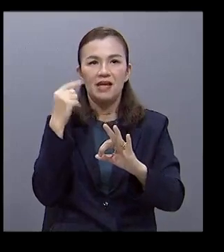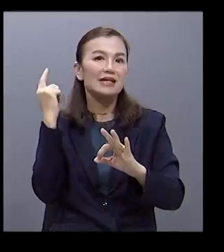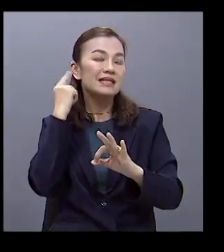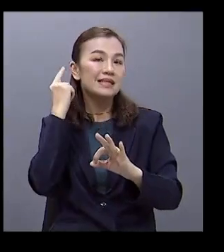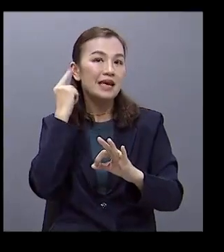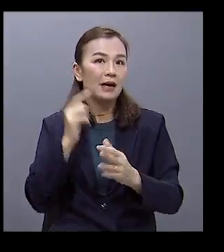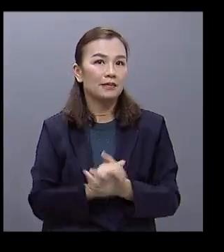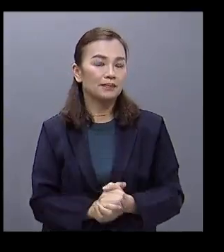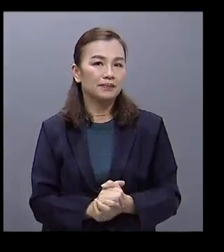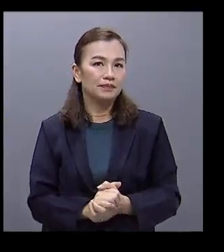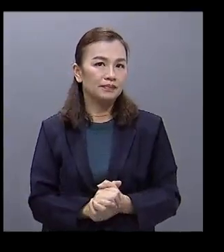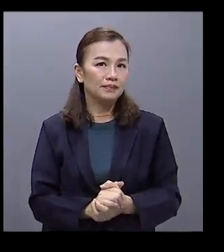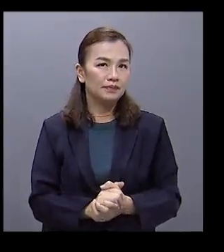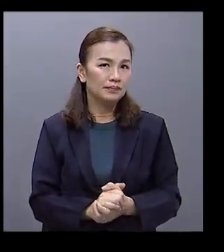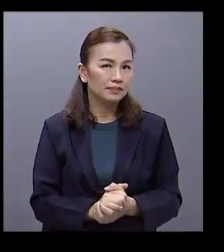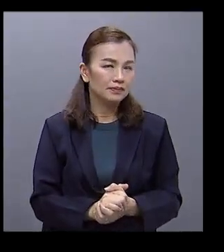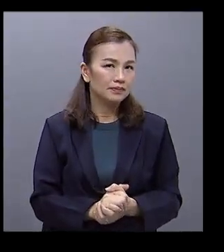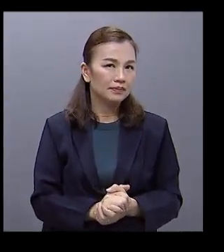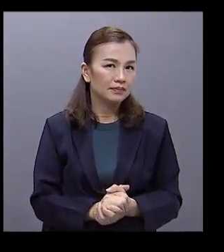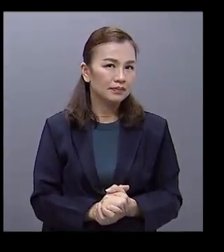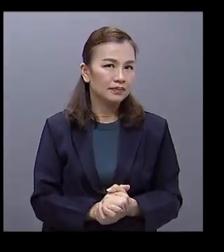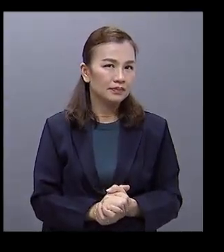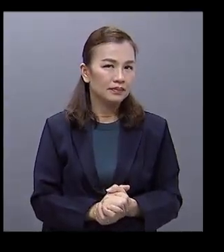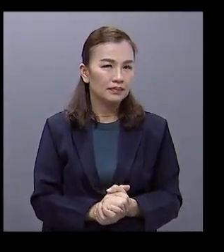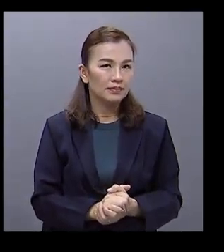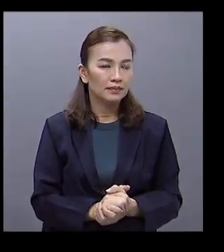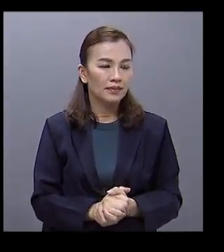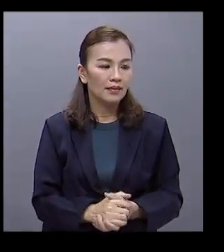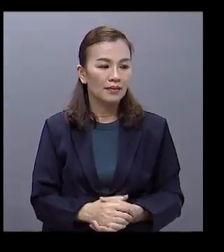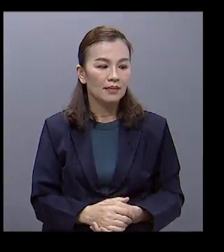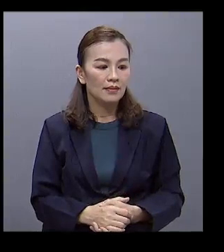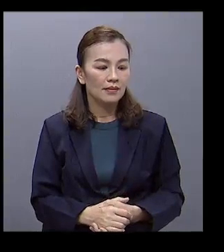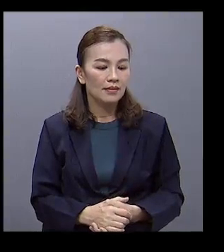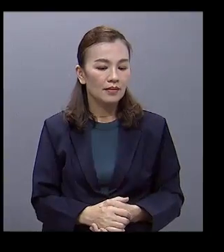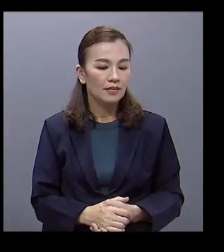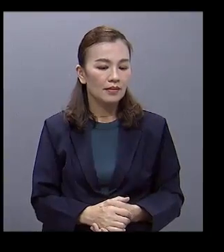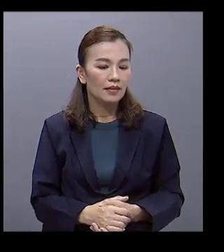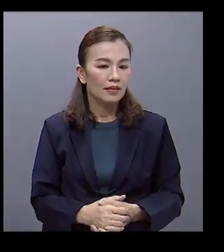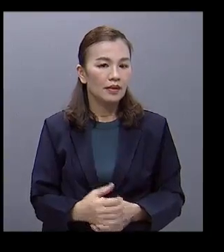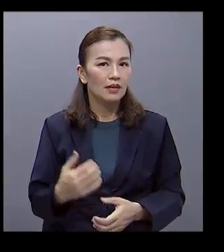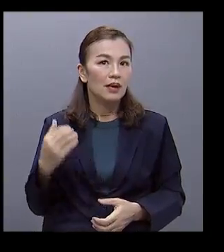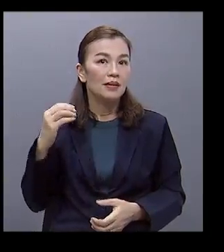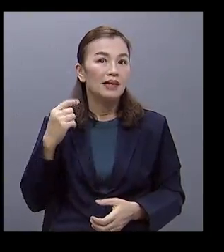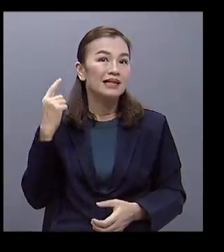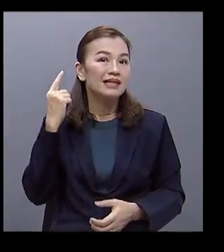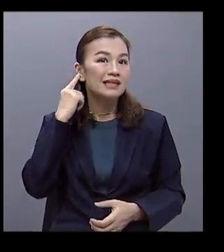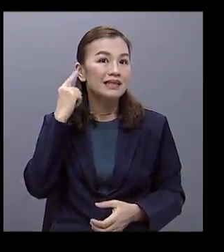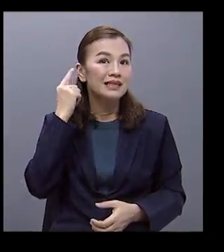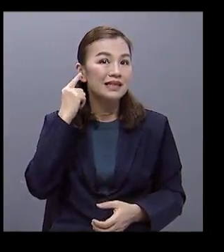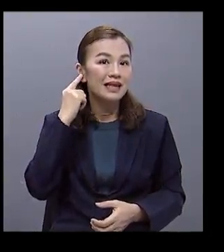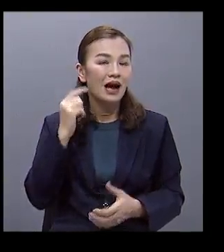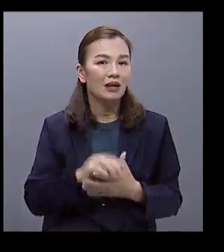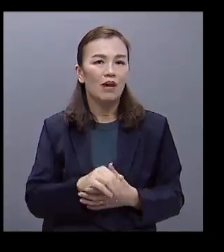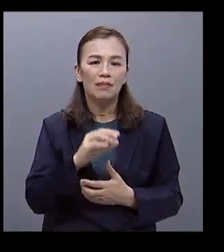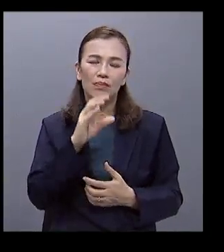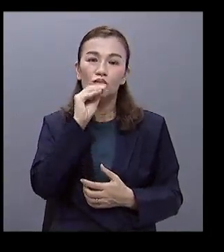การนอกมาสายอะไรส่นเนี่ ที่นบบางคนเนี่ยคนค้กน่ 10 ค้กนี้เนี่ มมาบัครบ มนสายของจำย่จำ